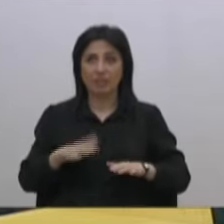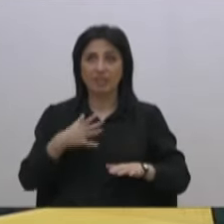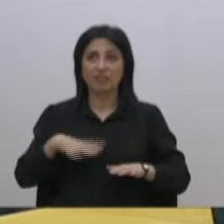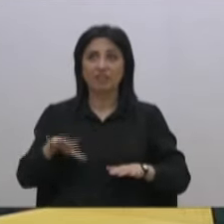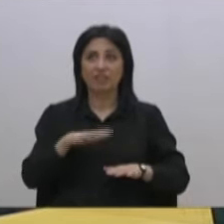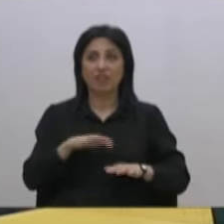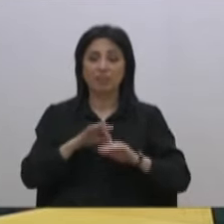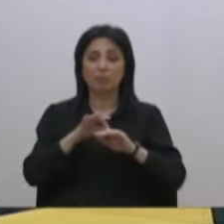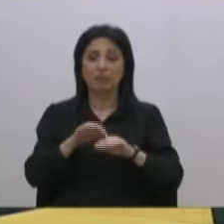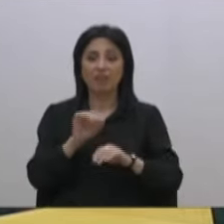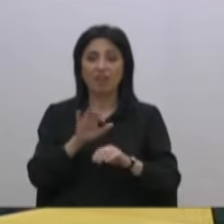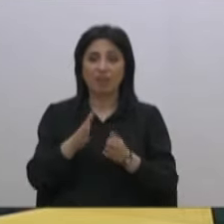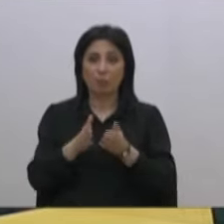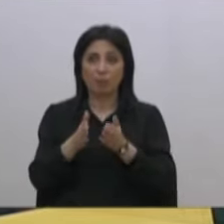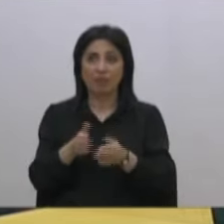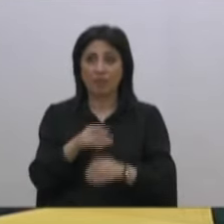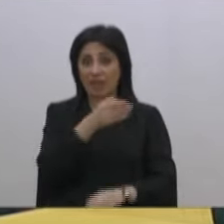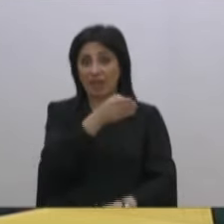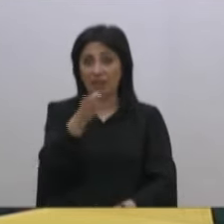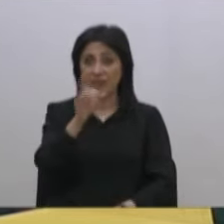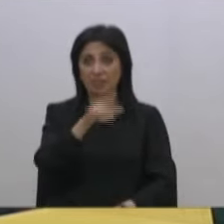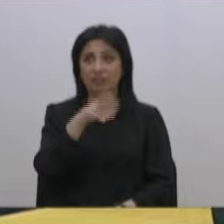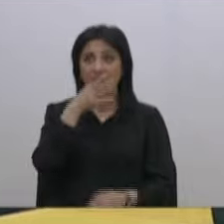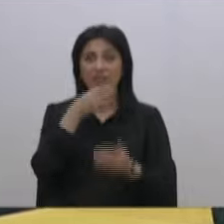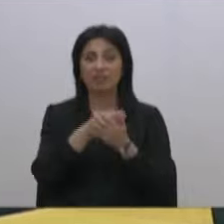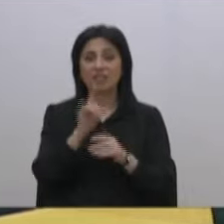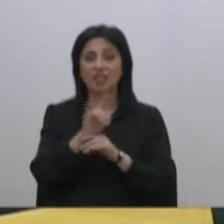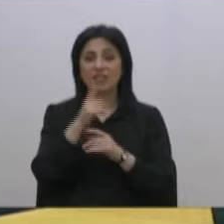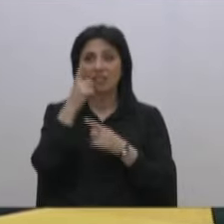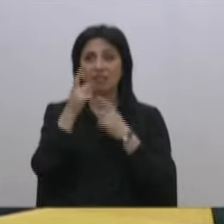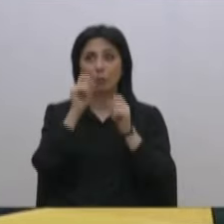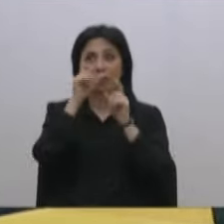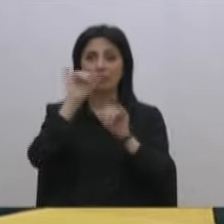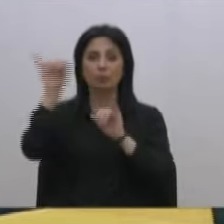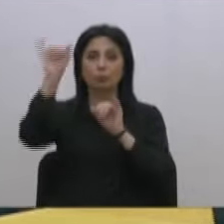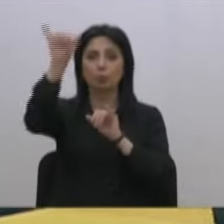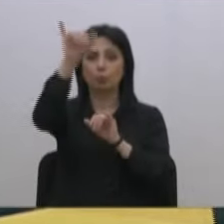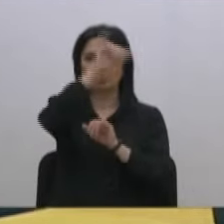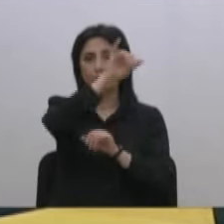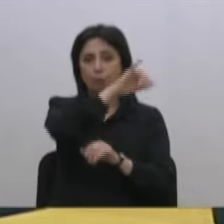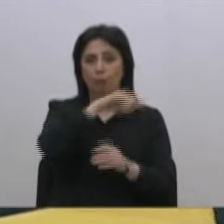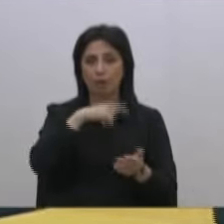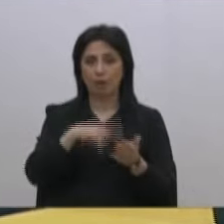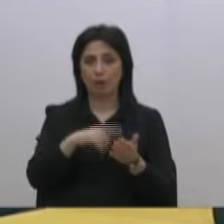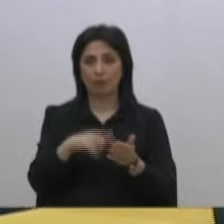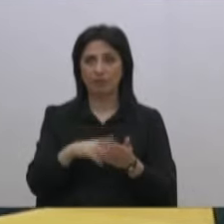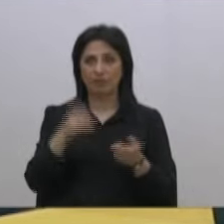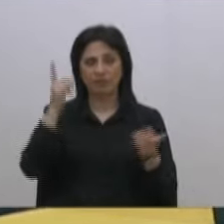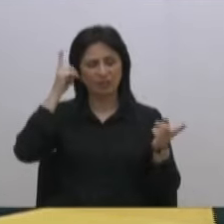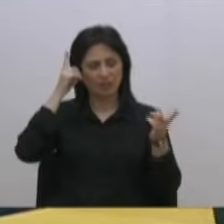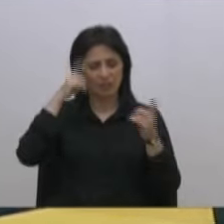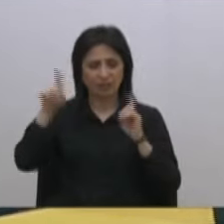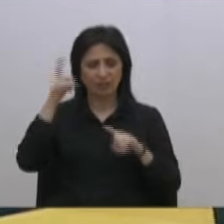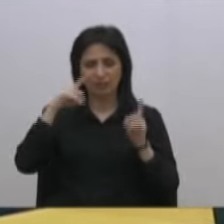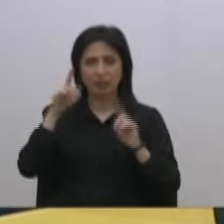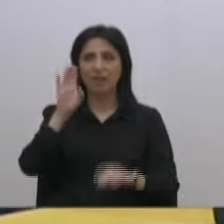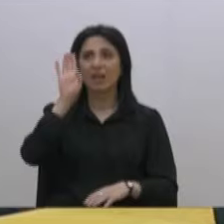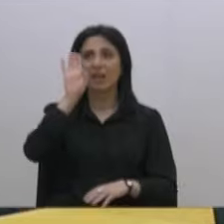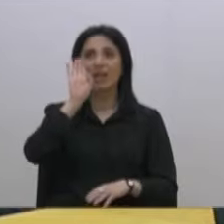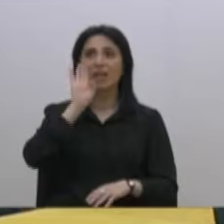საქართველო მიყვავდა ევროპული მიმართულებით, მაგრამ ეს ხალხი თავის დეზინფორმაციაში იღვიძებდნენ სხვადასხვა ქალაქში. გაუგონარია.